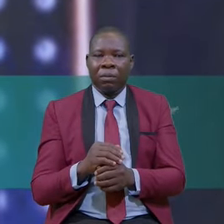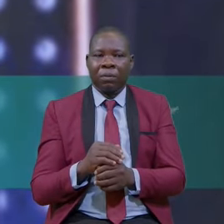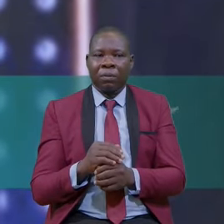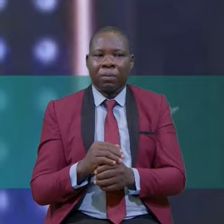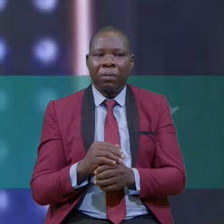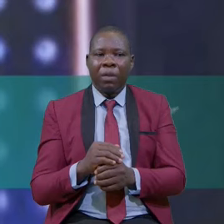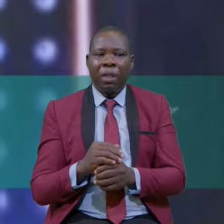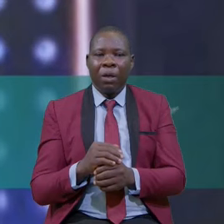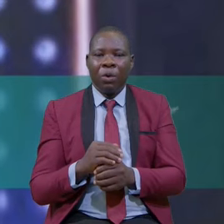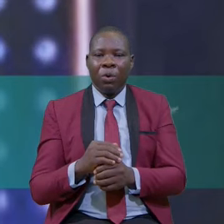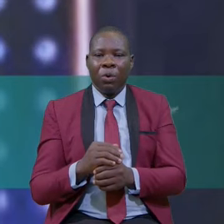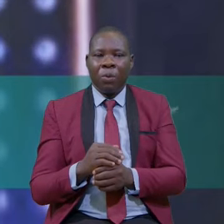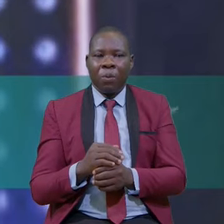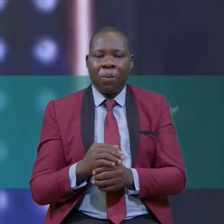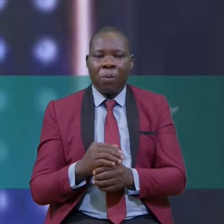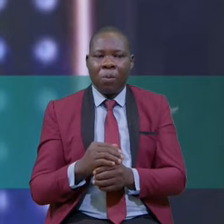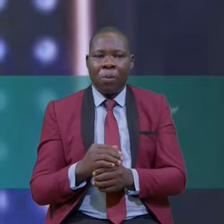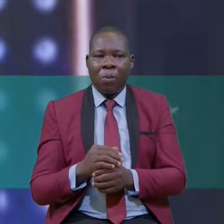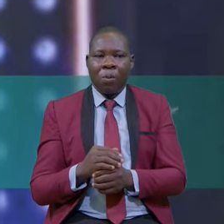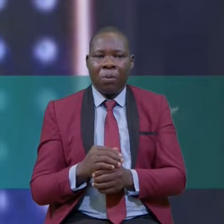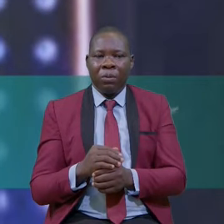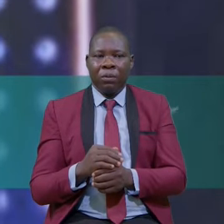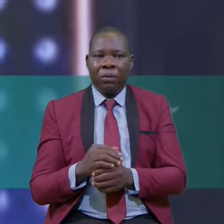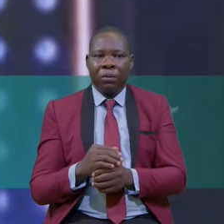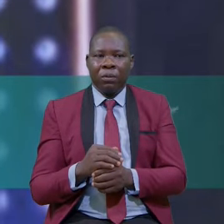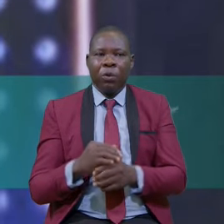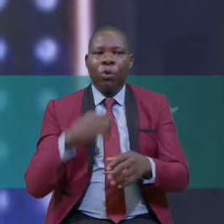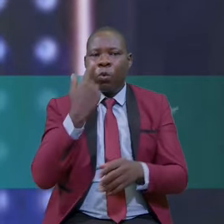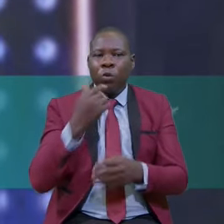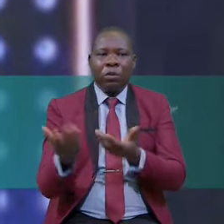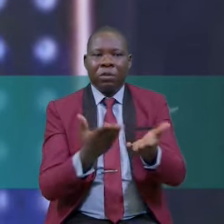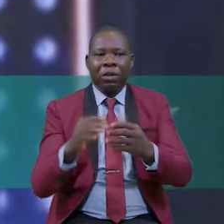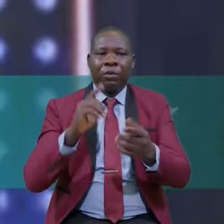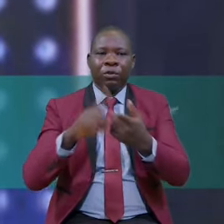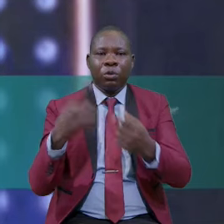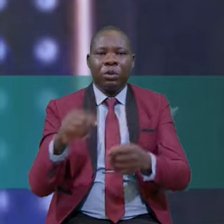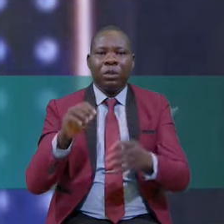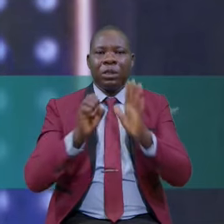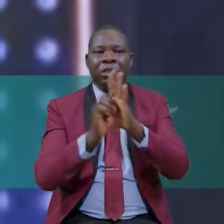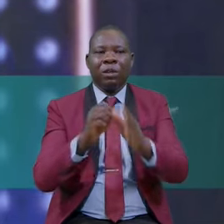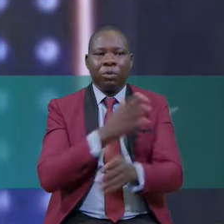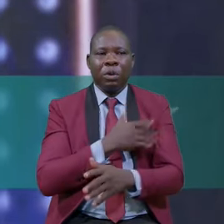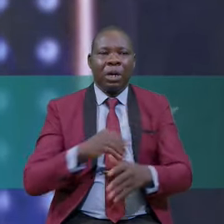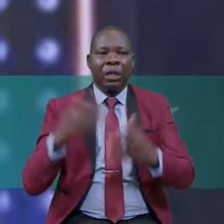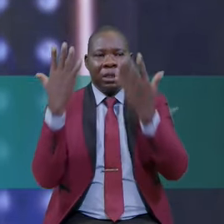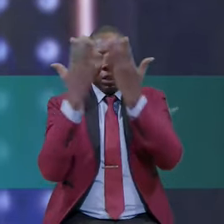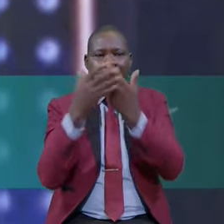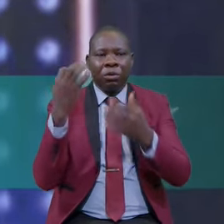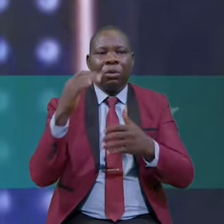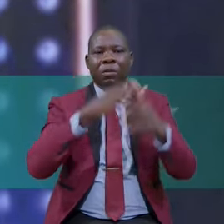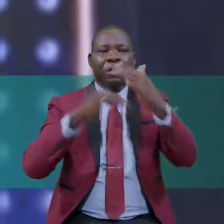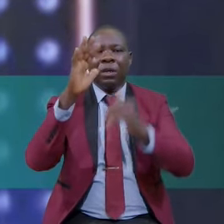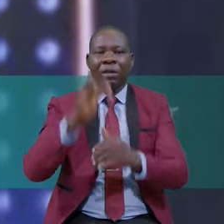Lesquels s'élèvent un culte image des choses célestes, selon que Moïse en fut divinement averti lorsqu'il allait construire le